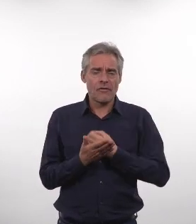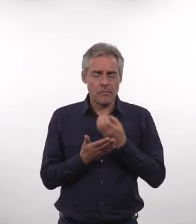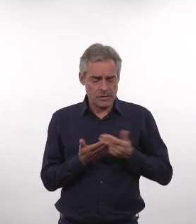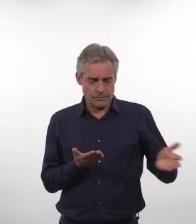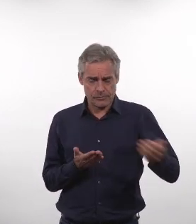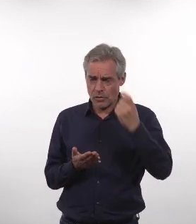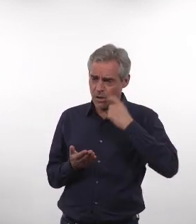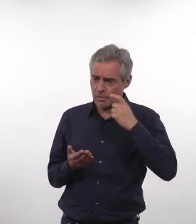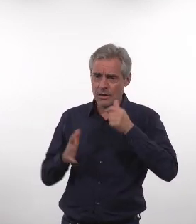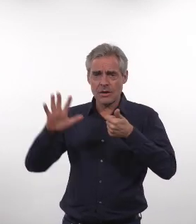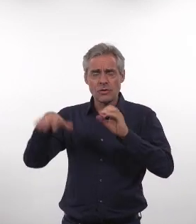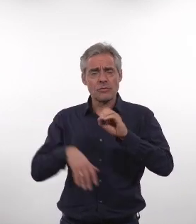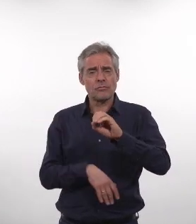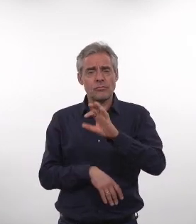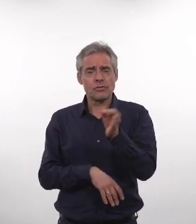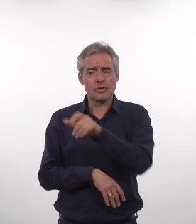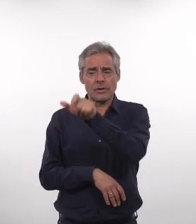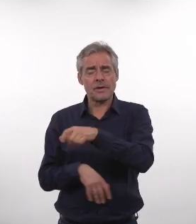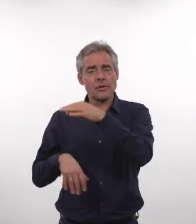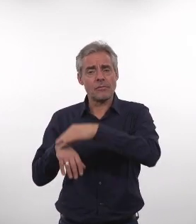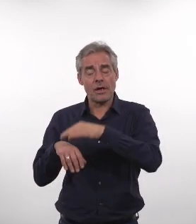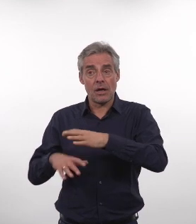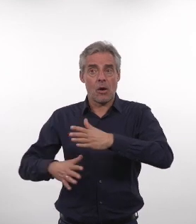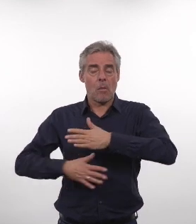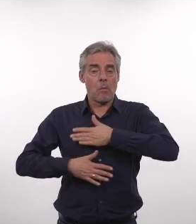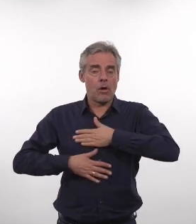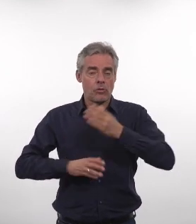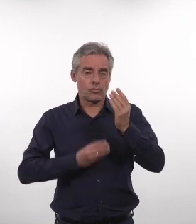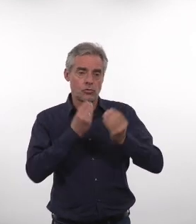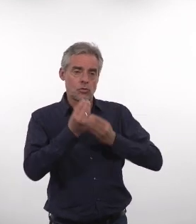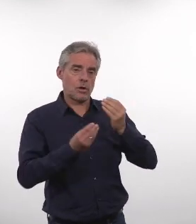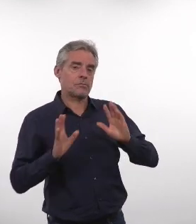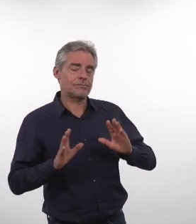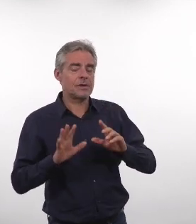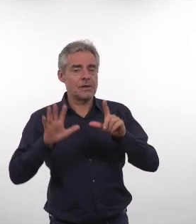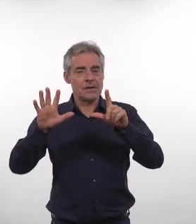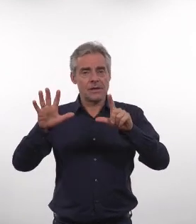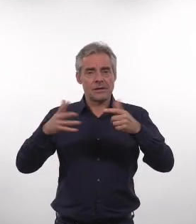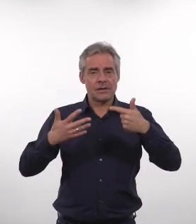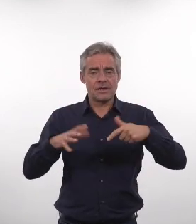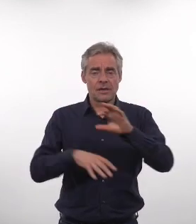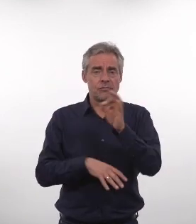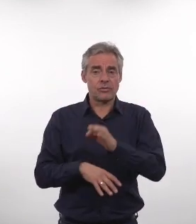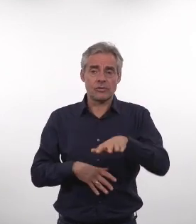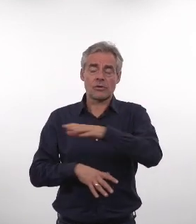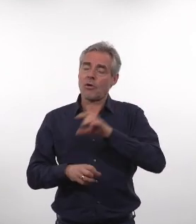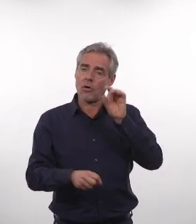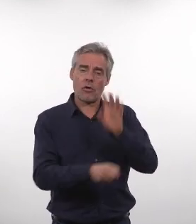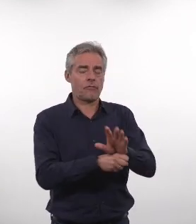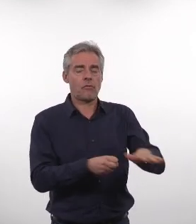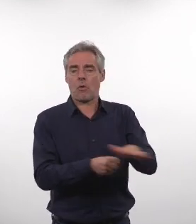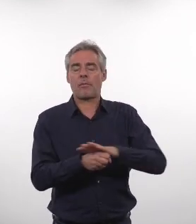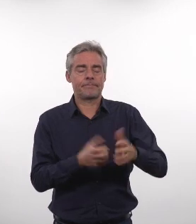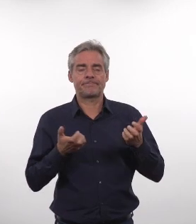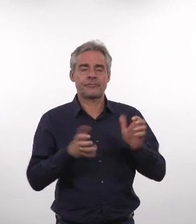relevé que 60% de nos patients présentaient une appréhension aux soins et que 7% d'entre eux étaient en refus complet de